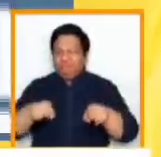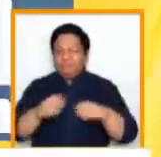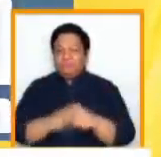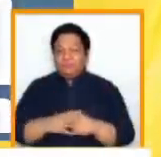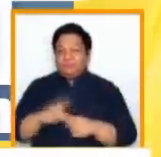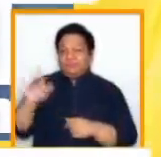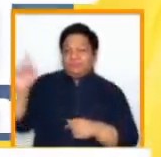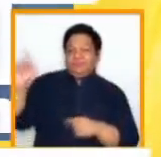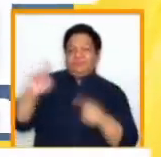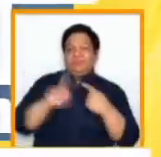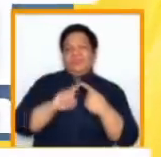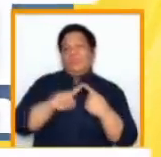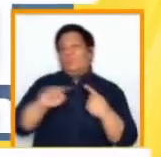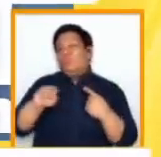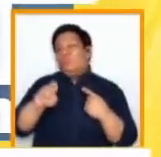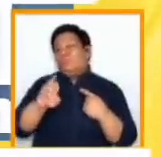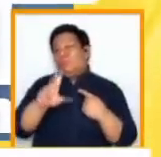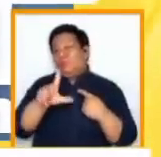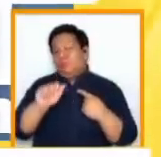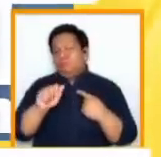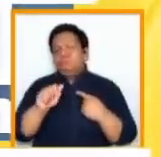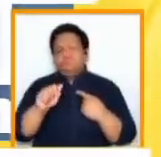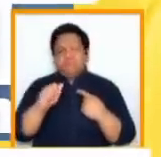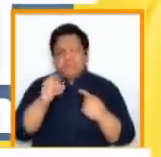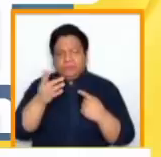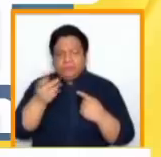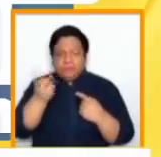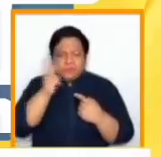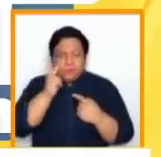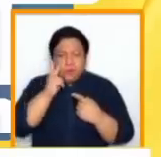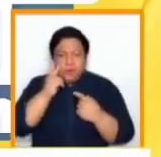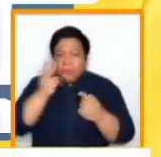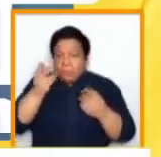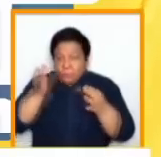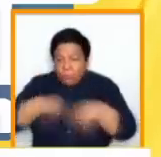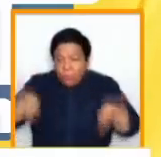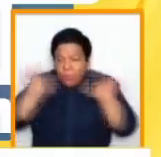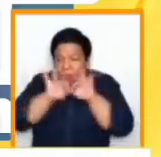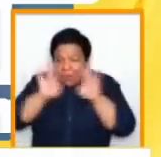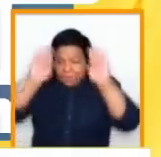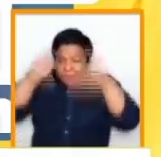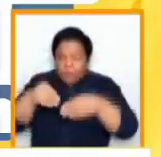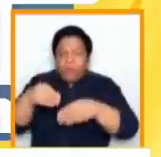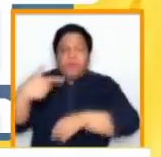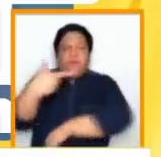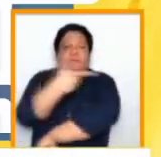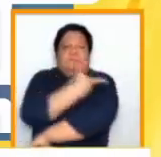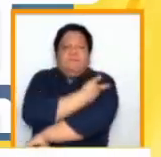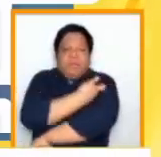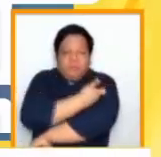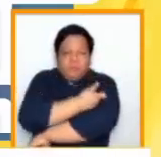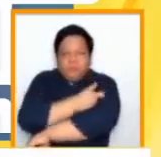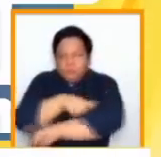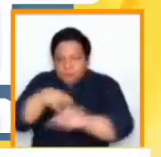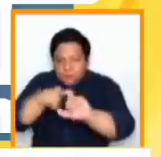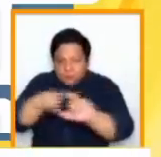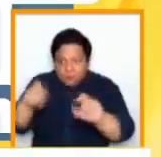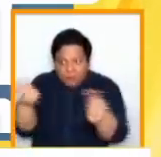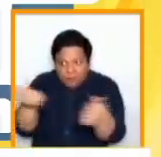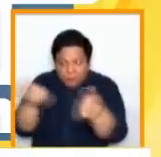Acosta, intindihin muna ang problema sa supply ng bakuna at tiyaking bakunadong lahat bago magpatupad ng bagong